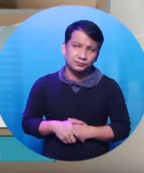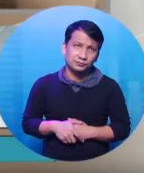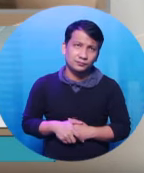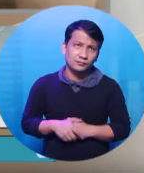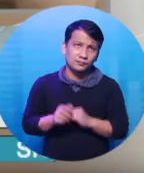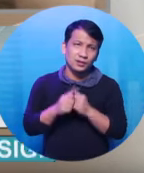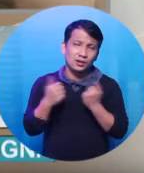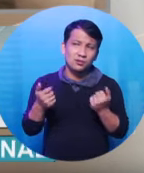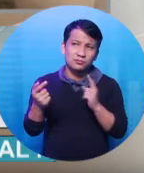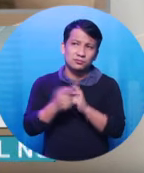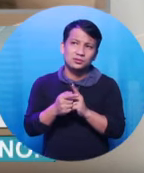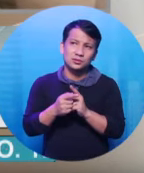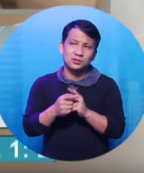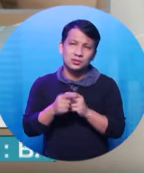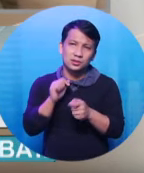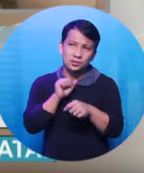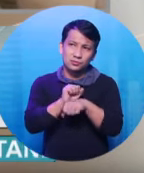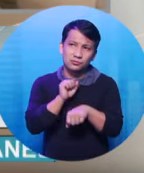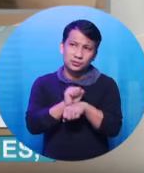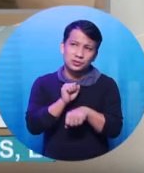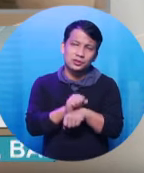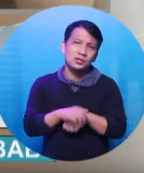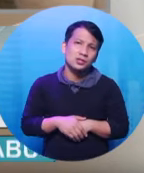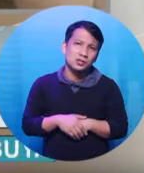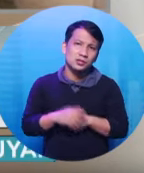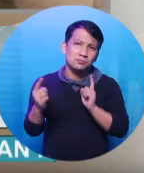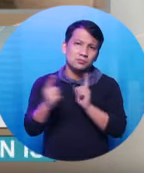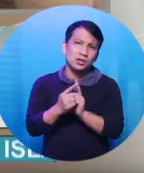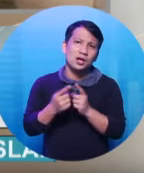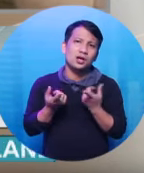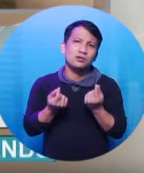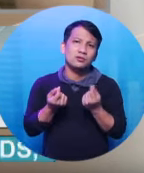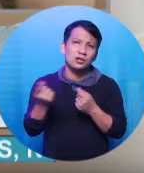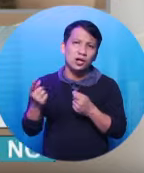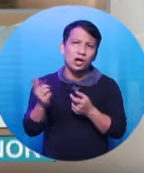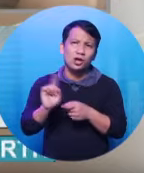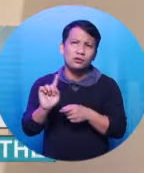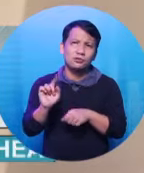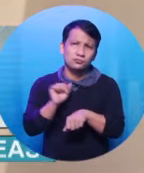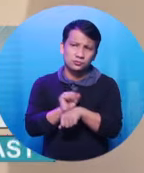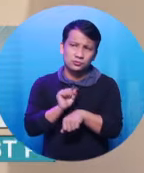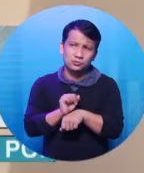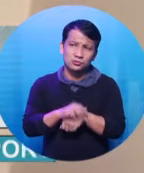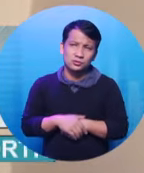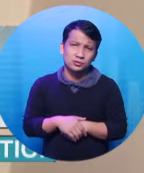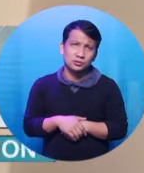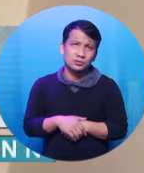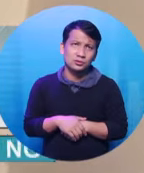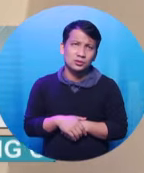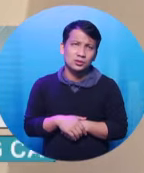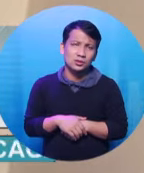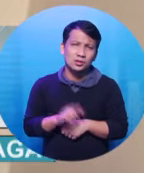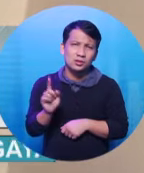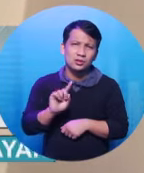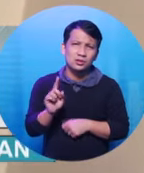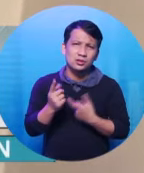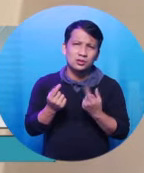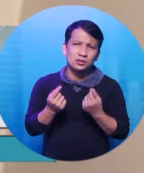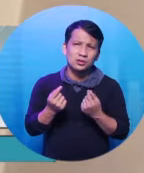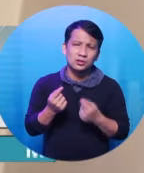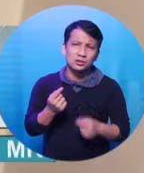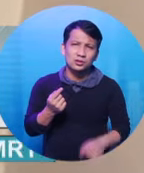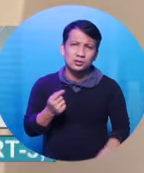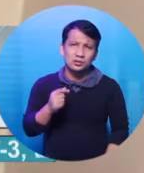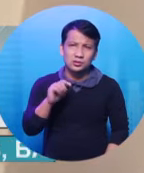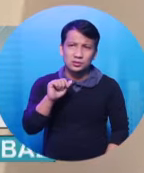Sa ano po, trabaho ko po. Pwede malaman anong trabaho niyo, ma'am? If it's okay. ATV po. Ano pa?